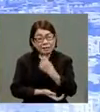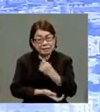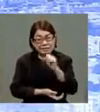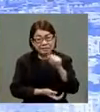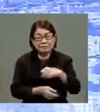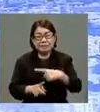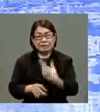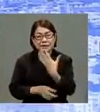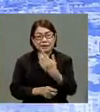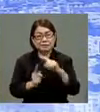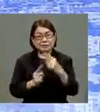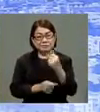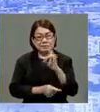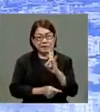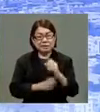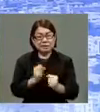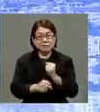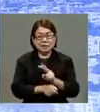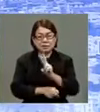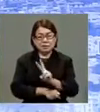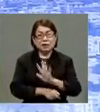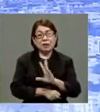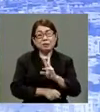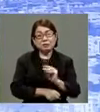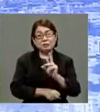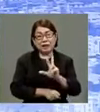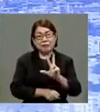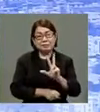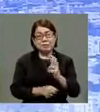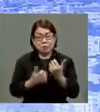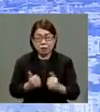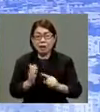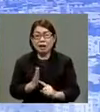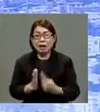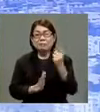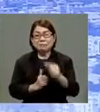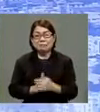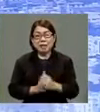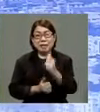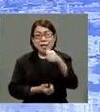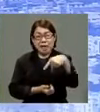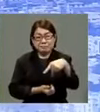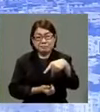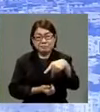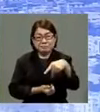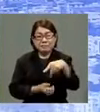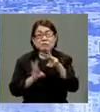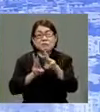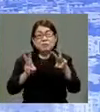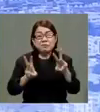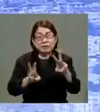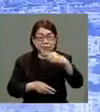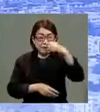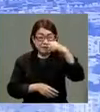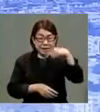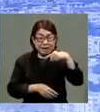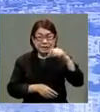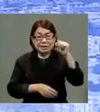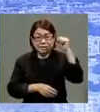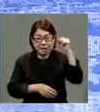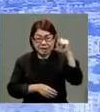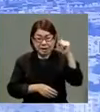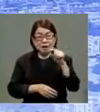ม2563นะครับเป็นวันแรกที่แอปของไทยชนะ .com นะครับไม่เรียกว่